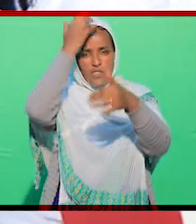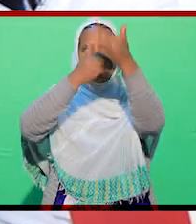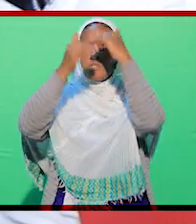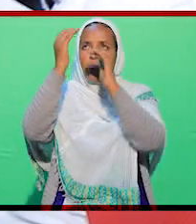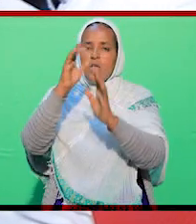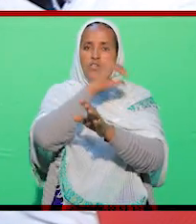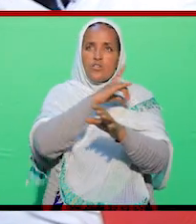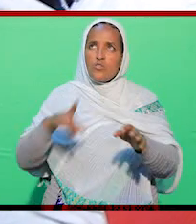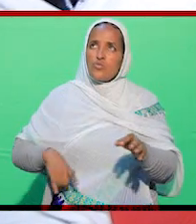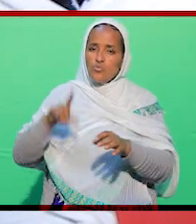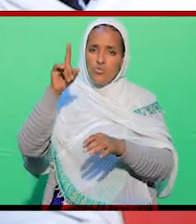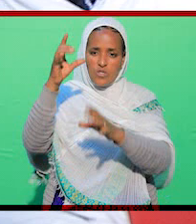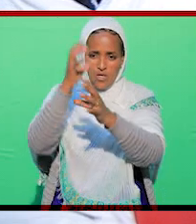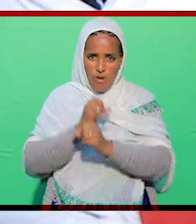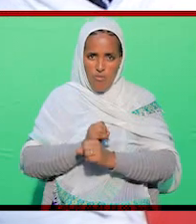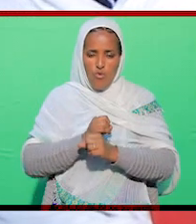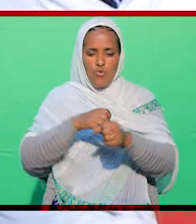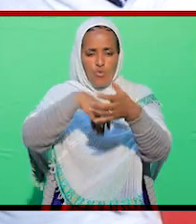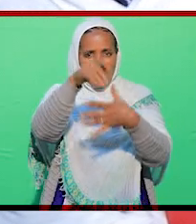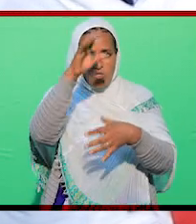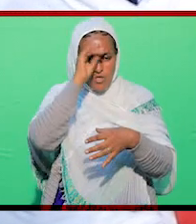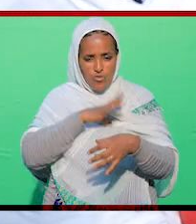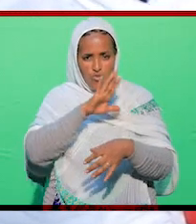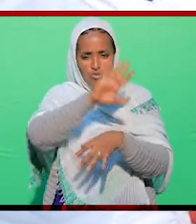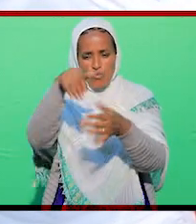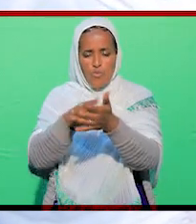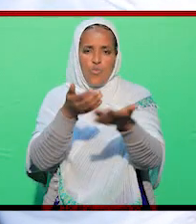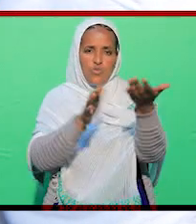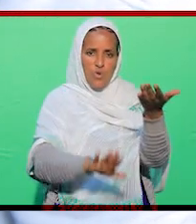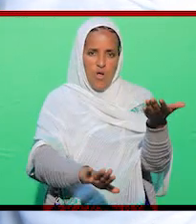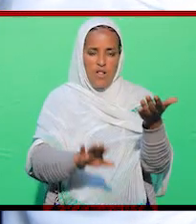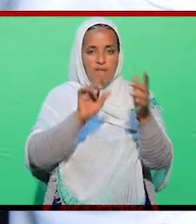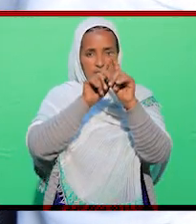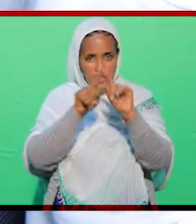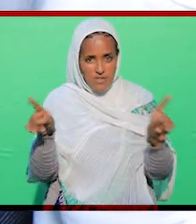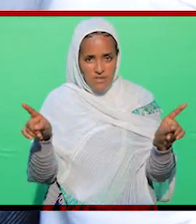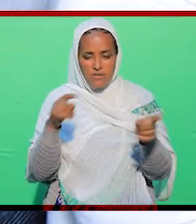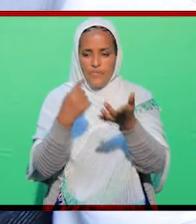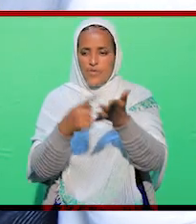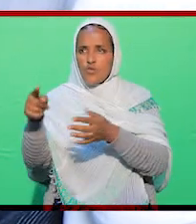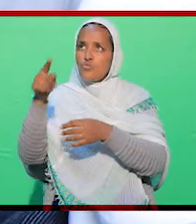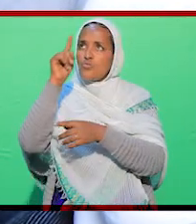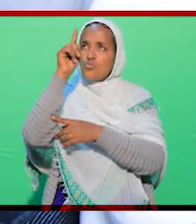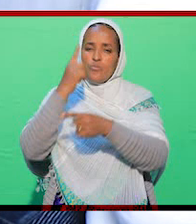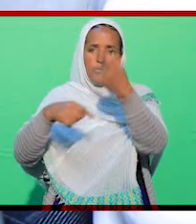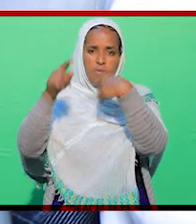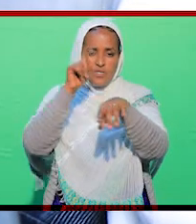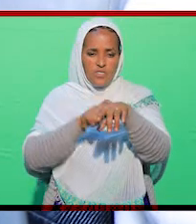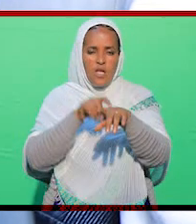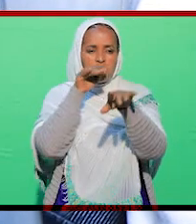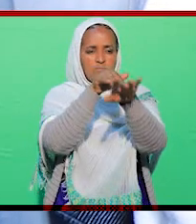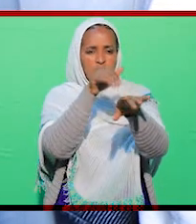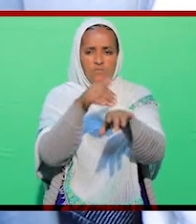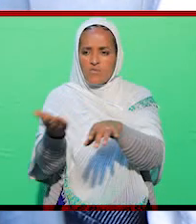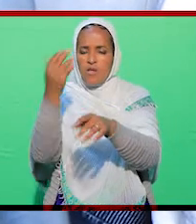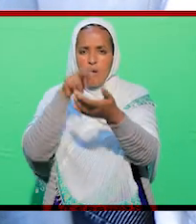ናት። ስለዚህ ሙሽራው ክርስቶስን ሊቀበሉ የወጡት የሰው ልጆች ሁሉም ሙተዋል። ነገር ግን እሱ በሚመጣበት